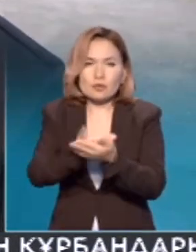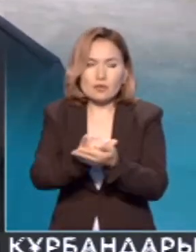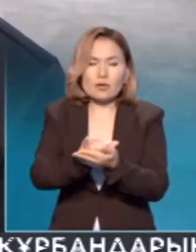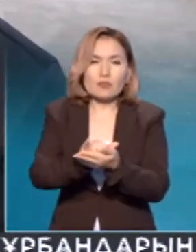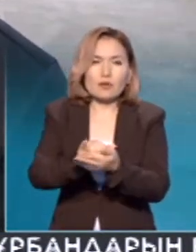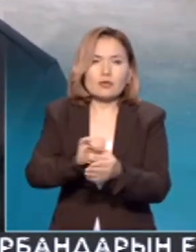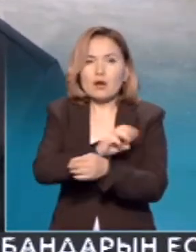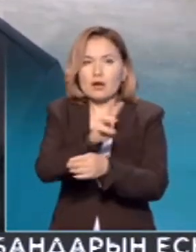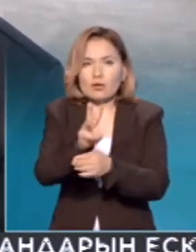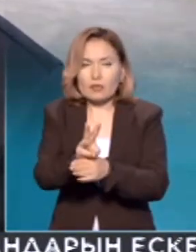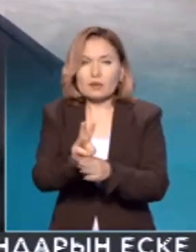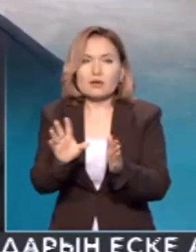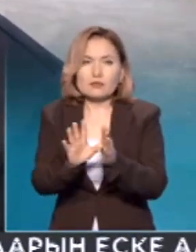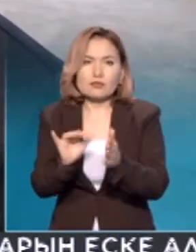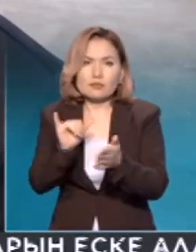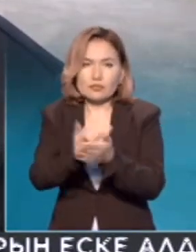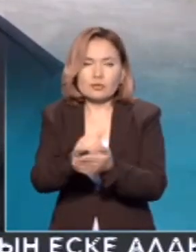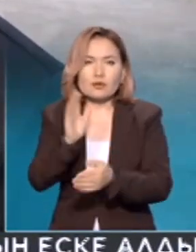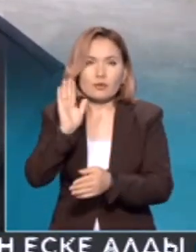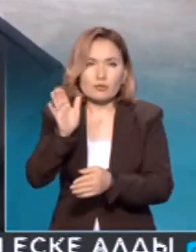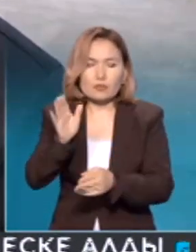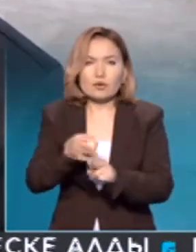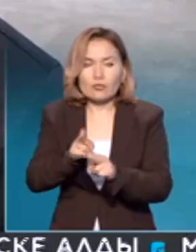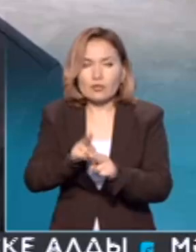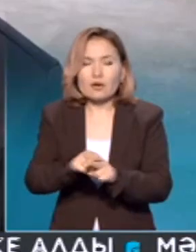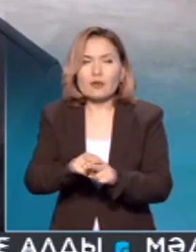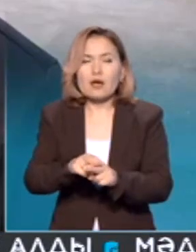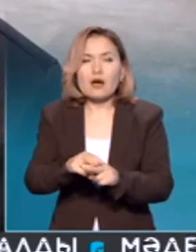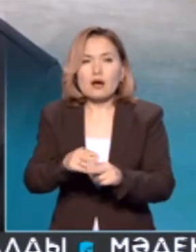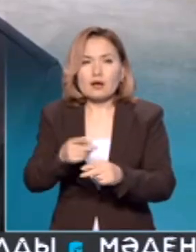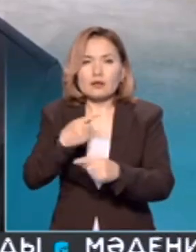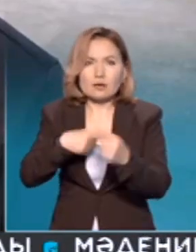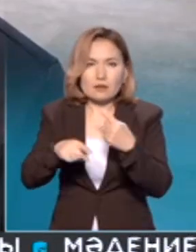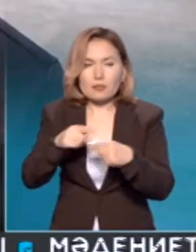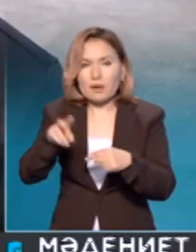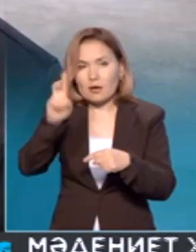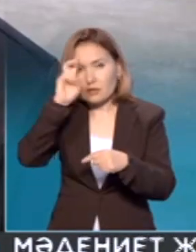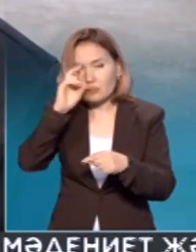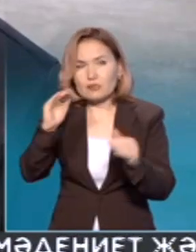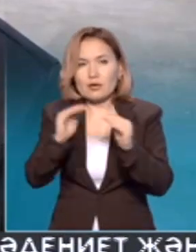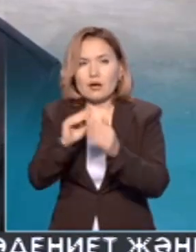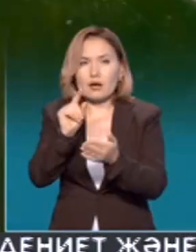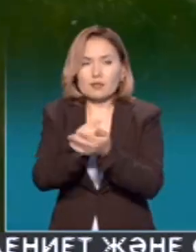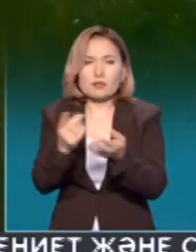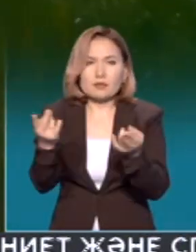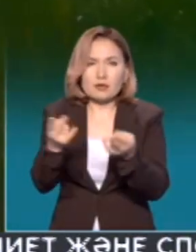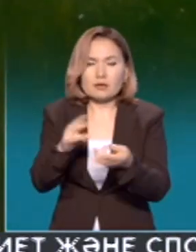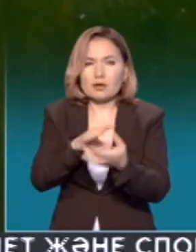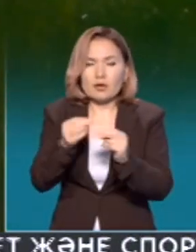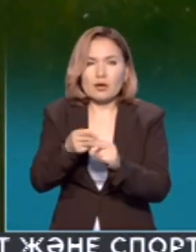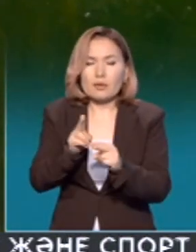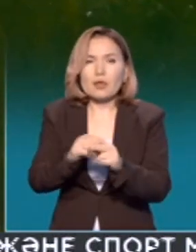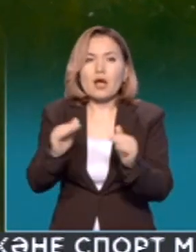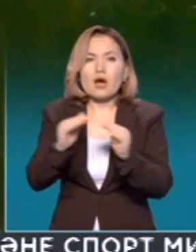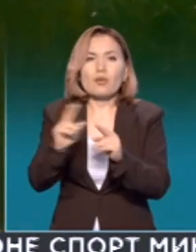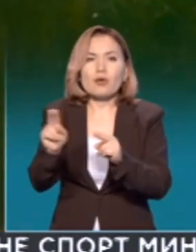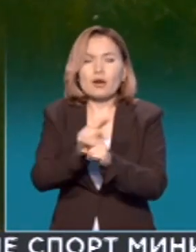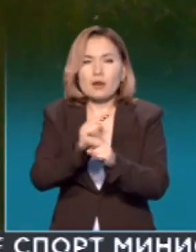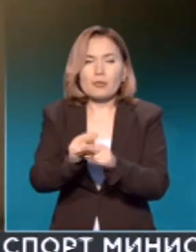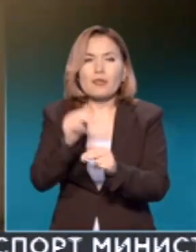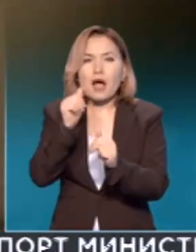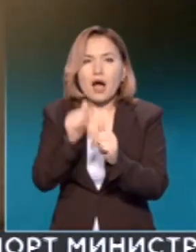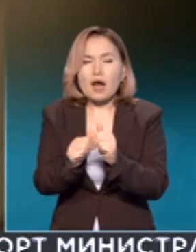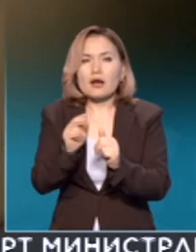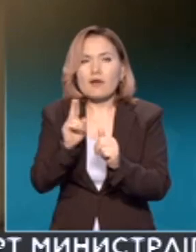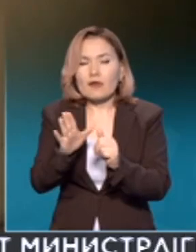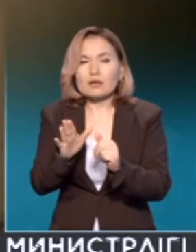етіп тұрар едік түгел. Нелерін коммунхозды қайтару керек қой, ошым үйген тас су құбырына. Тұрғын үйлерді қалпына келтіру үшін әр пәтерді